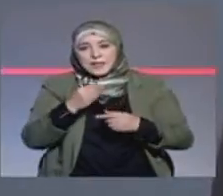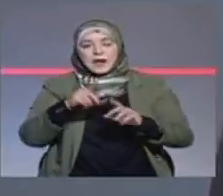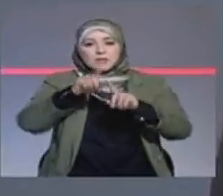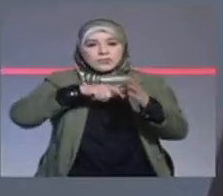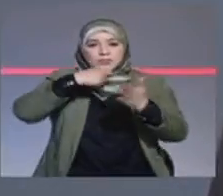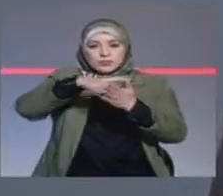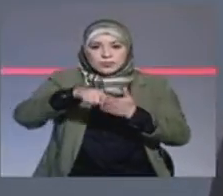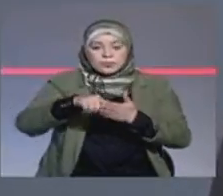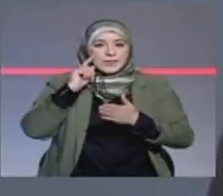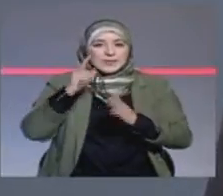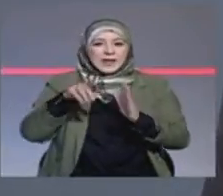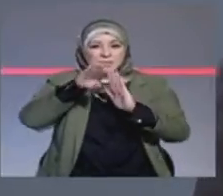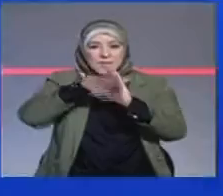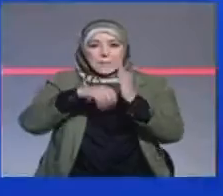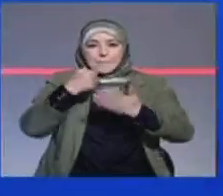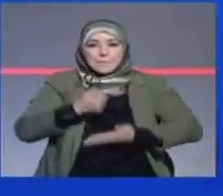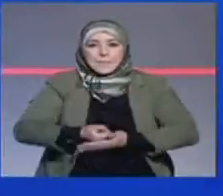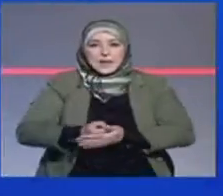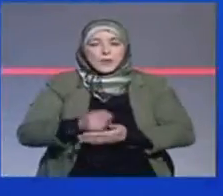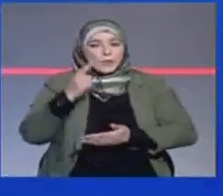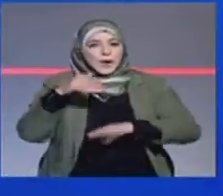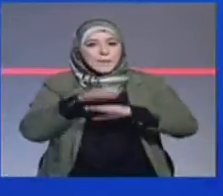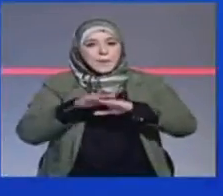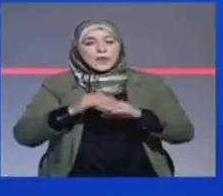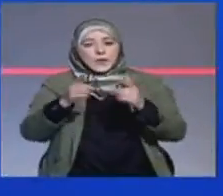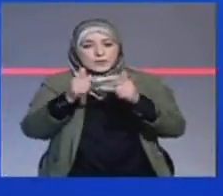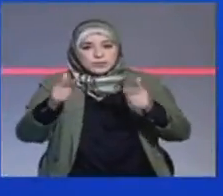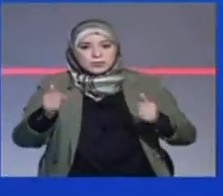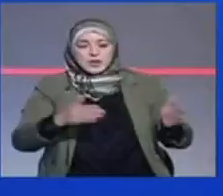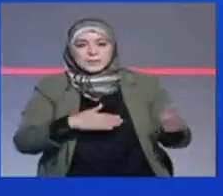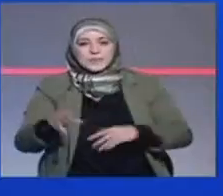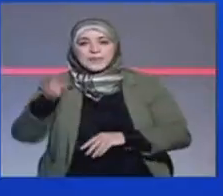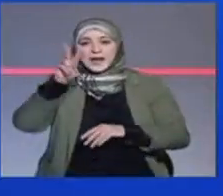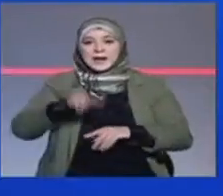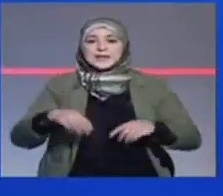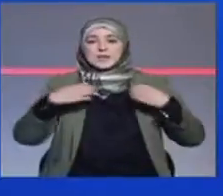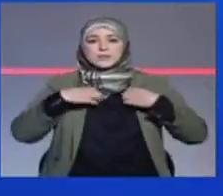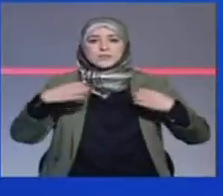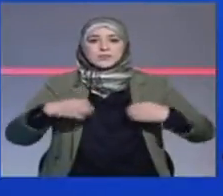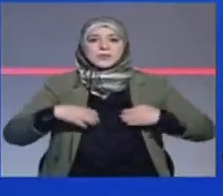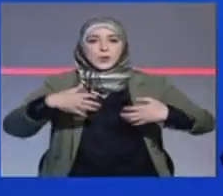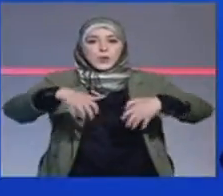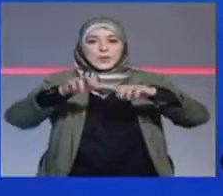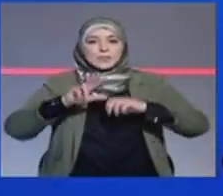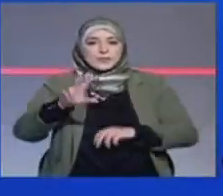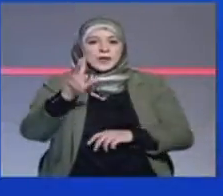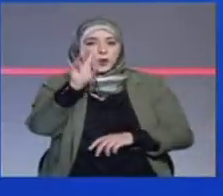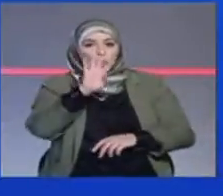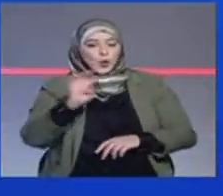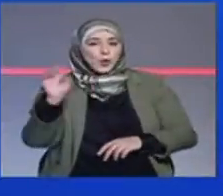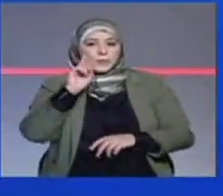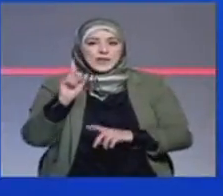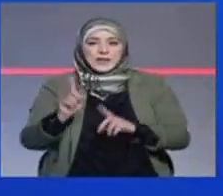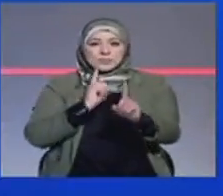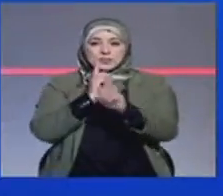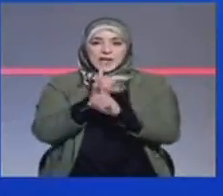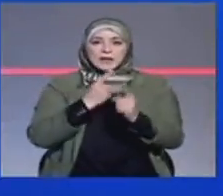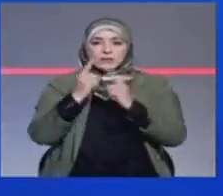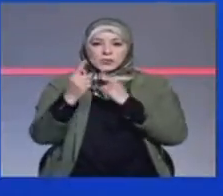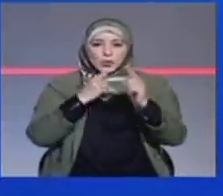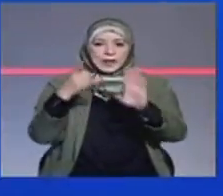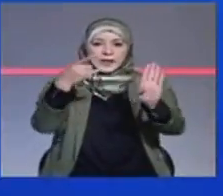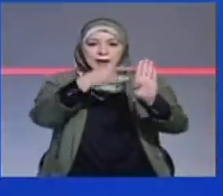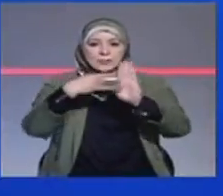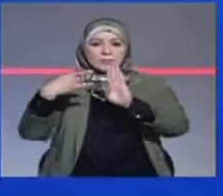الأدنى وغيره من بعض المسائل. أكد عدد من نواب البرلمان الأوروبي خلال لقاء حواري عن